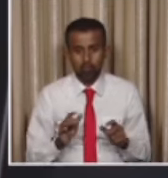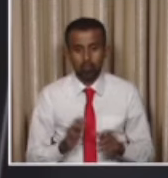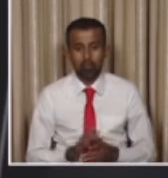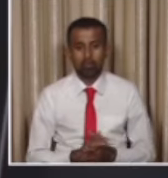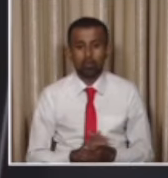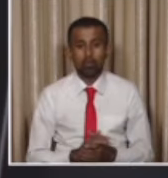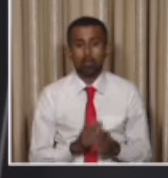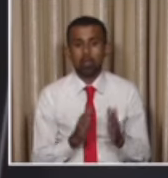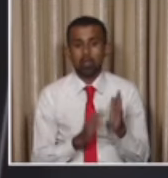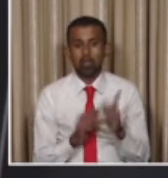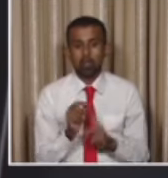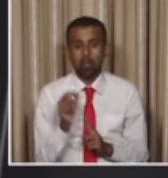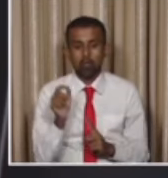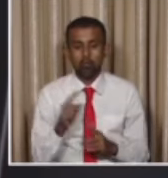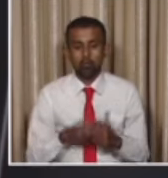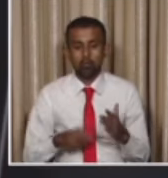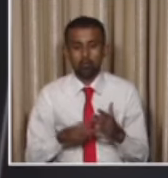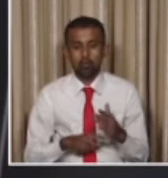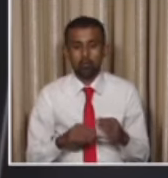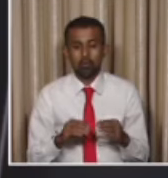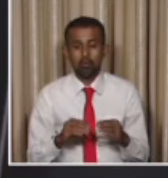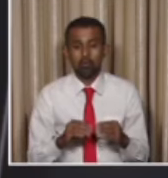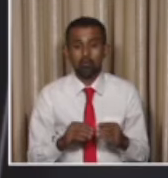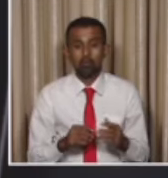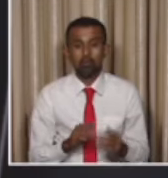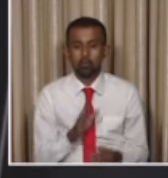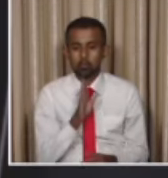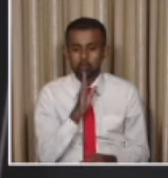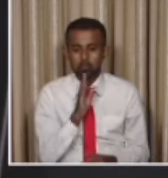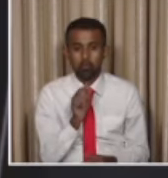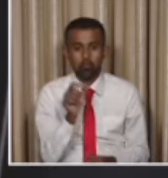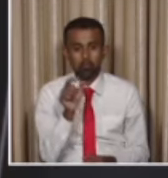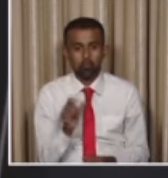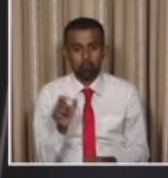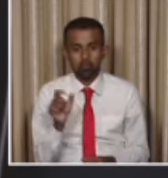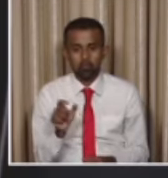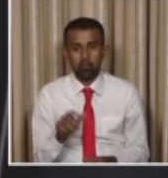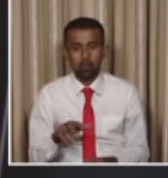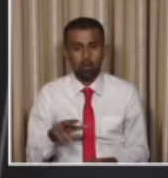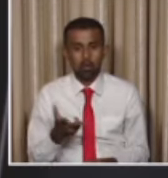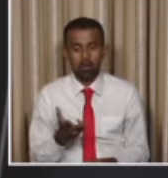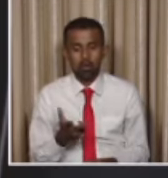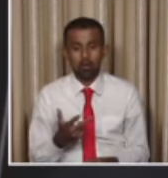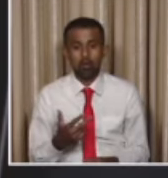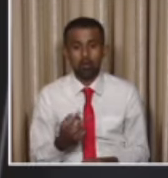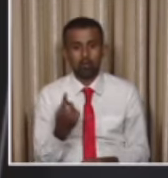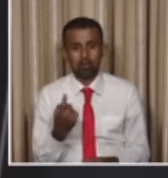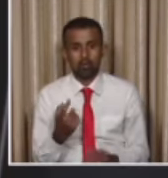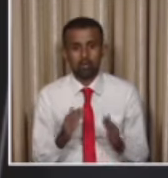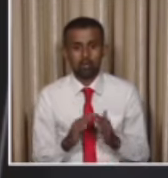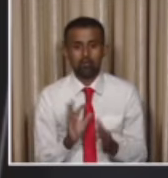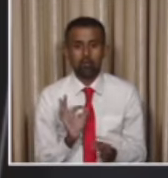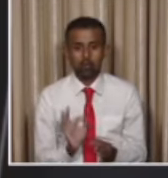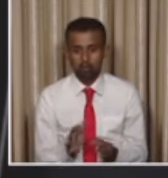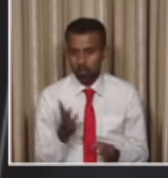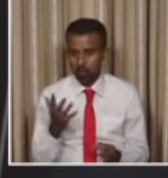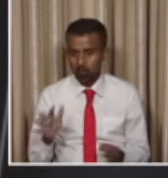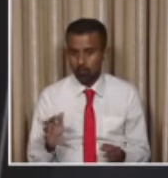මහජන නියෝජිතයන්ගේ ඡන්දෙන් පස්සෙච්ච නිරාවුද අවිහිංසක මිනිස්සු 800ගේ 1000ගේ ගෙවල් ගිනිබත්